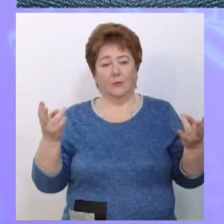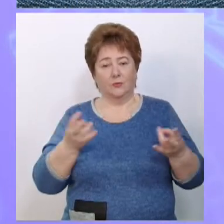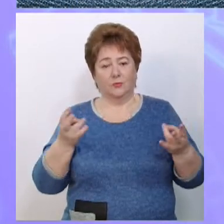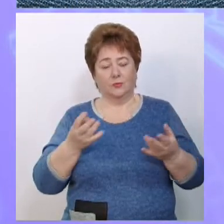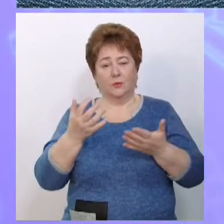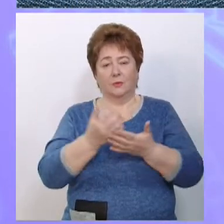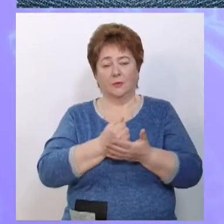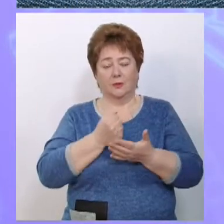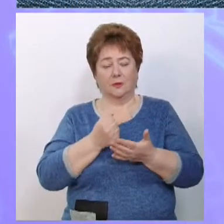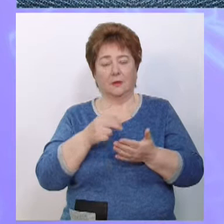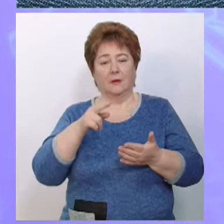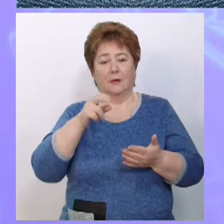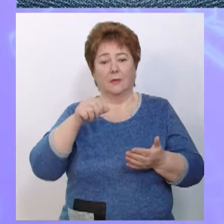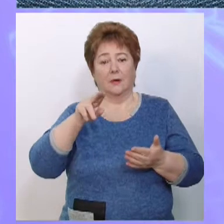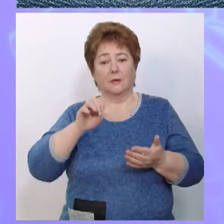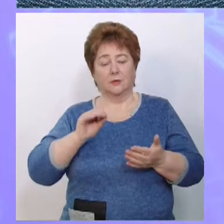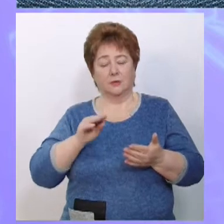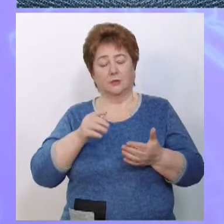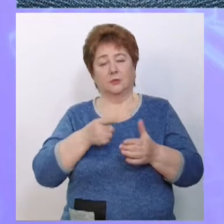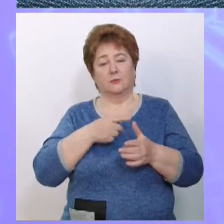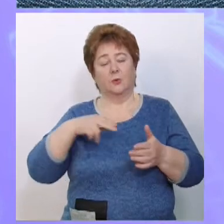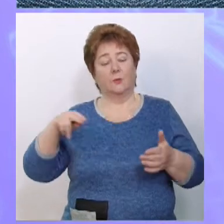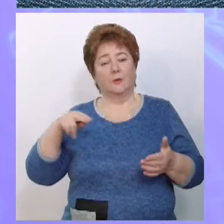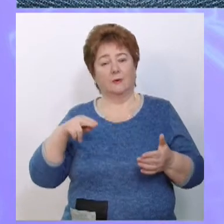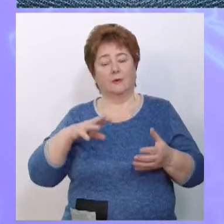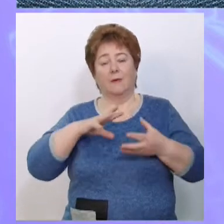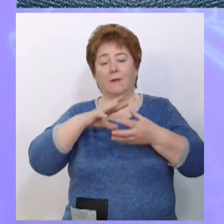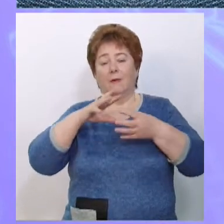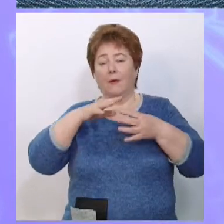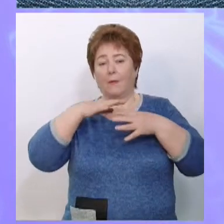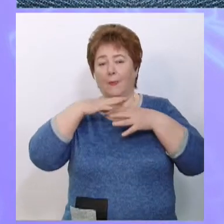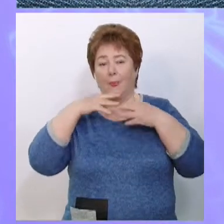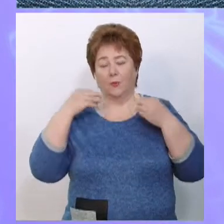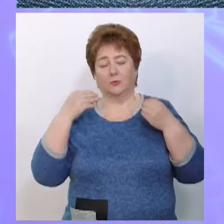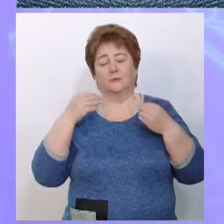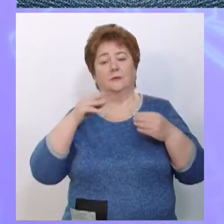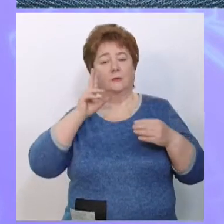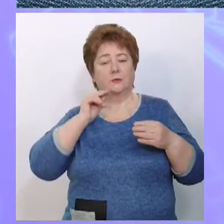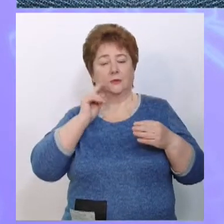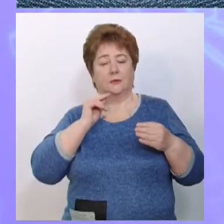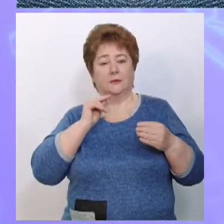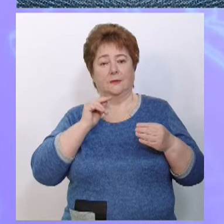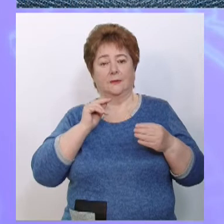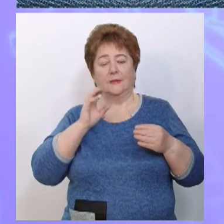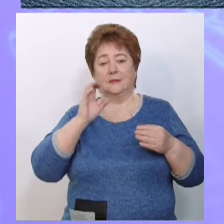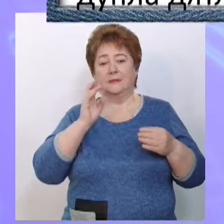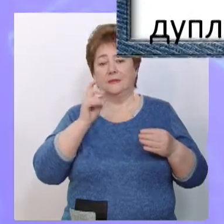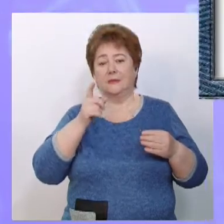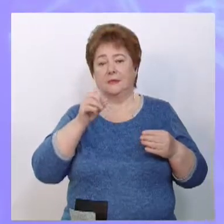надо определить падеж имен прилагательных во множественном числе.